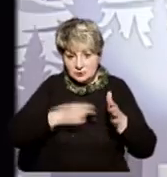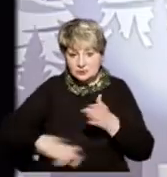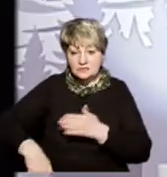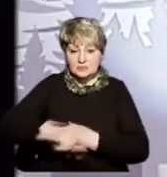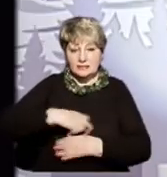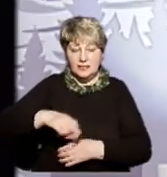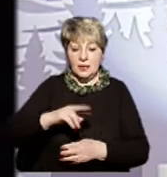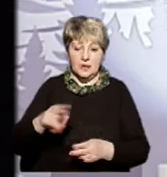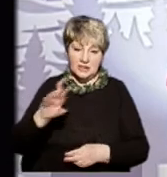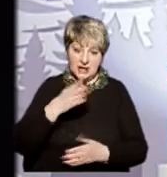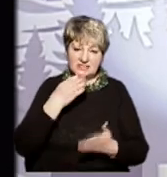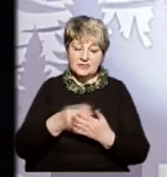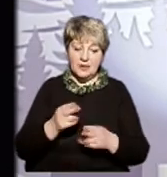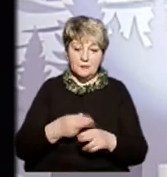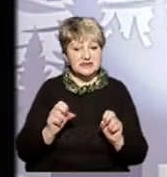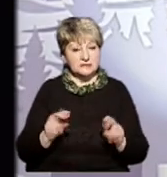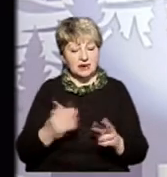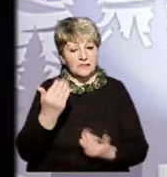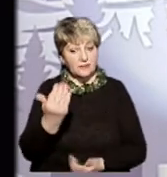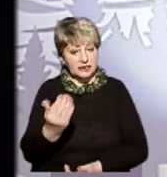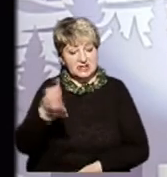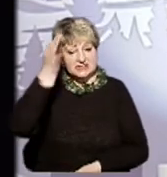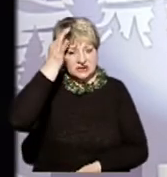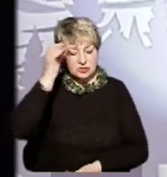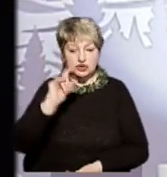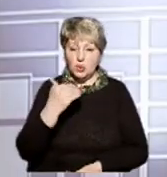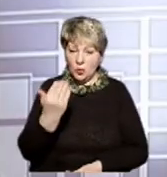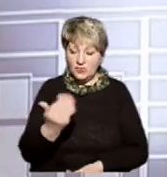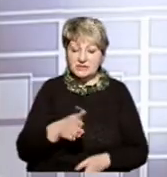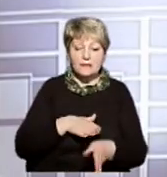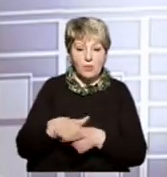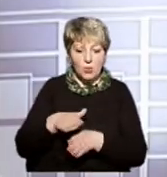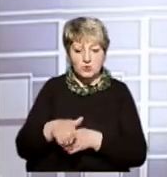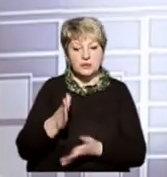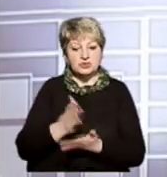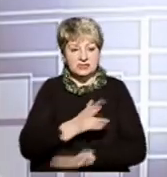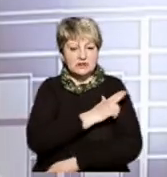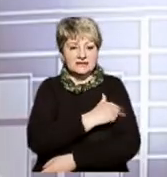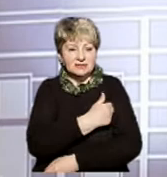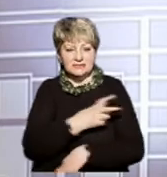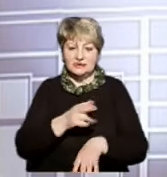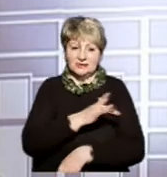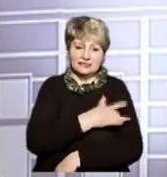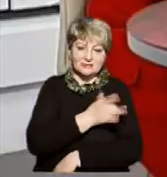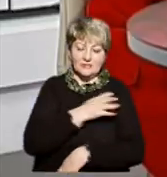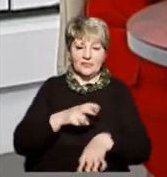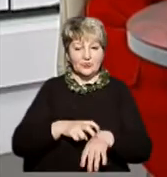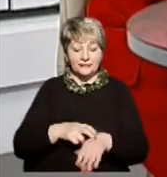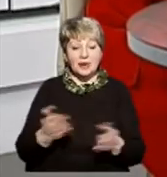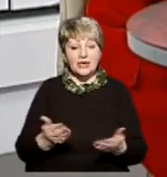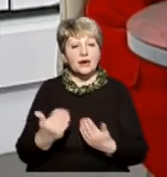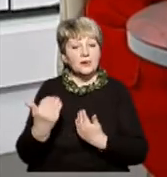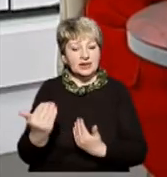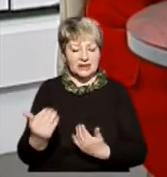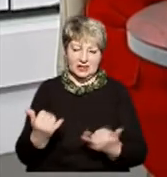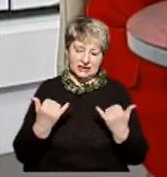безпеки своєї. Ви згадали про те, що у вас повністю забезпечена лікарня персоналом. Як психологічне налаштування медиків зараз